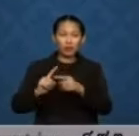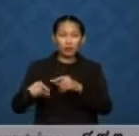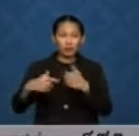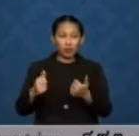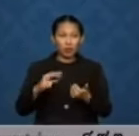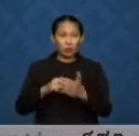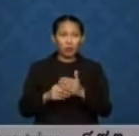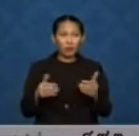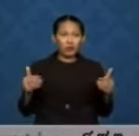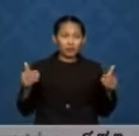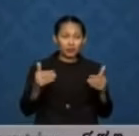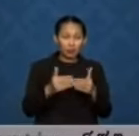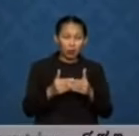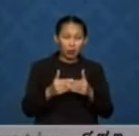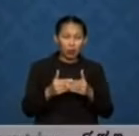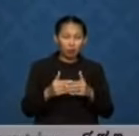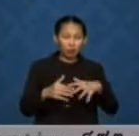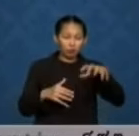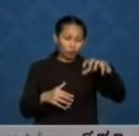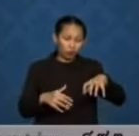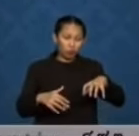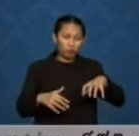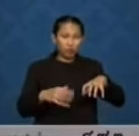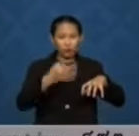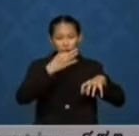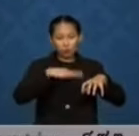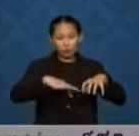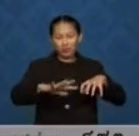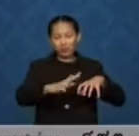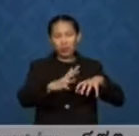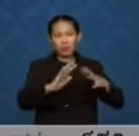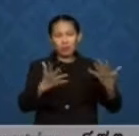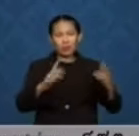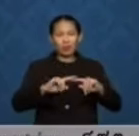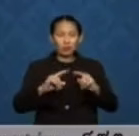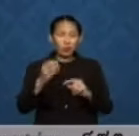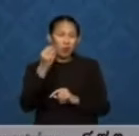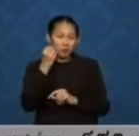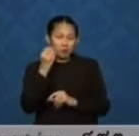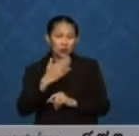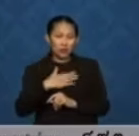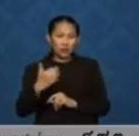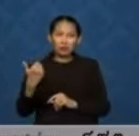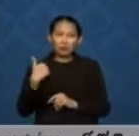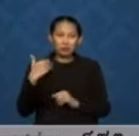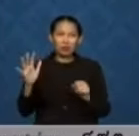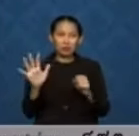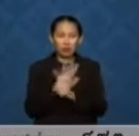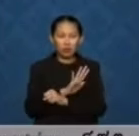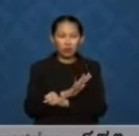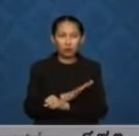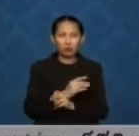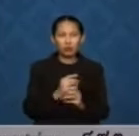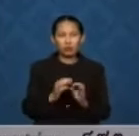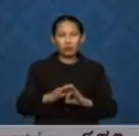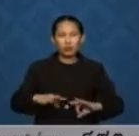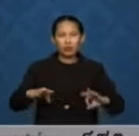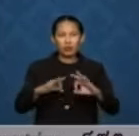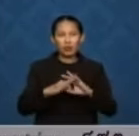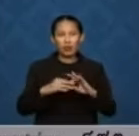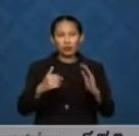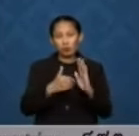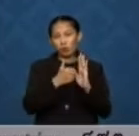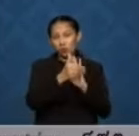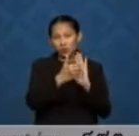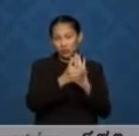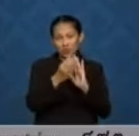กไม่ได้มีเฉพาะแค่ตามเกาะต่างๆในทะเลนะคะแต่แถวบ้านเราค่ะมีกันเกือบทุกจังหวัดโดยเฉพาะอย่างยิ่งภาคอีส